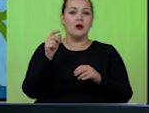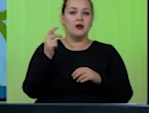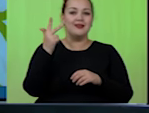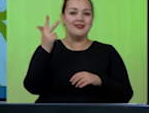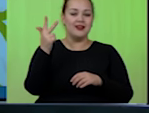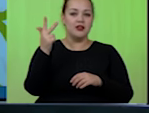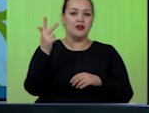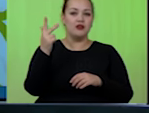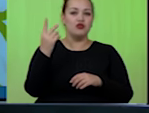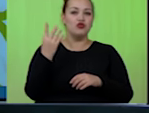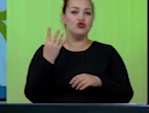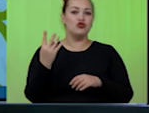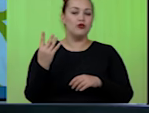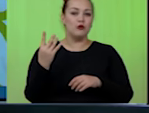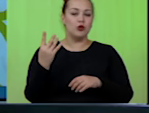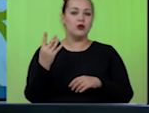Выразите в метрах